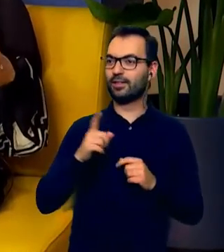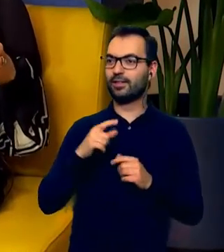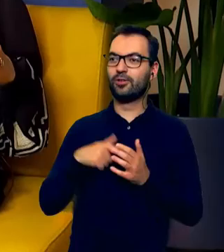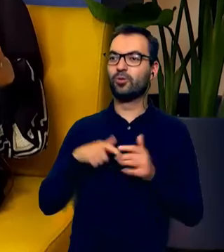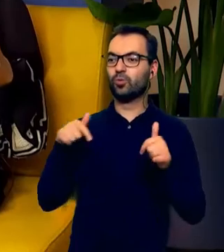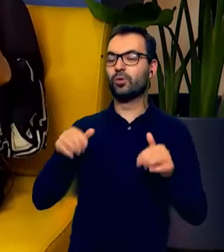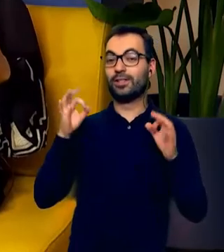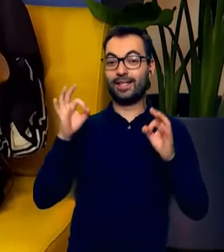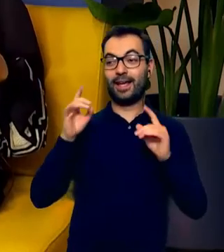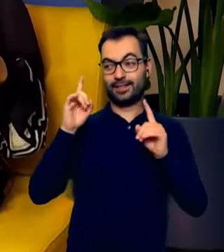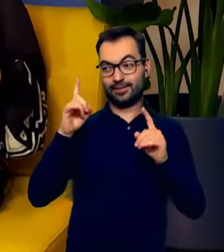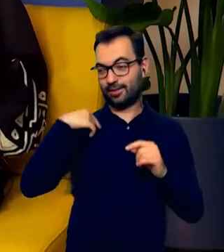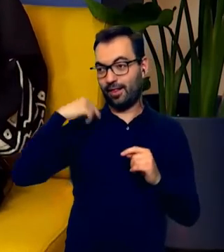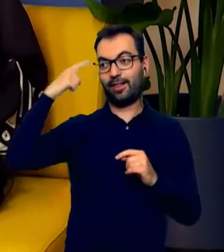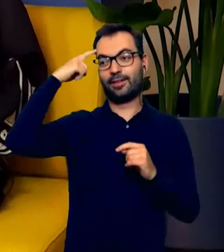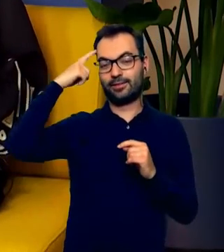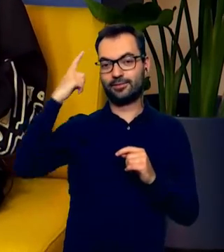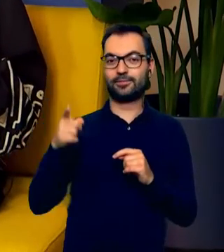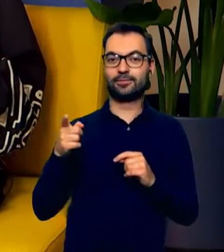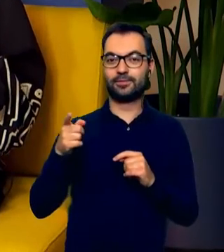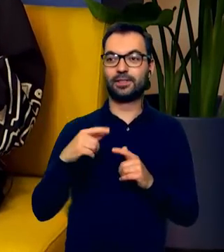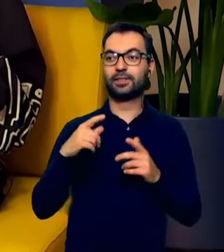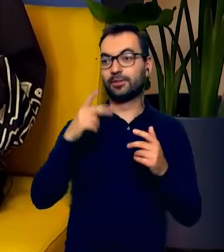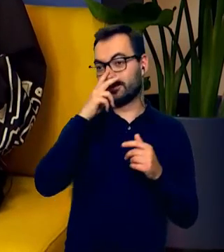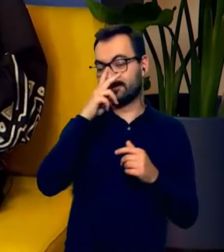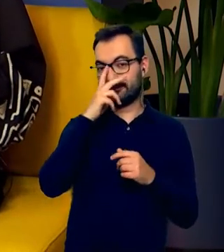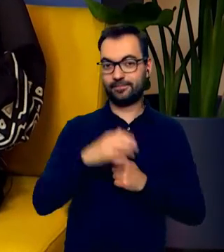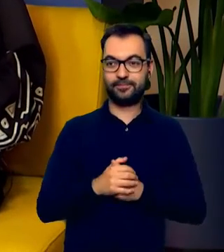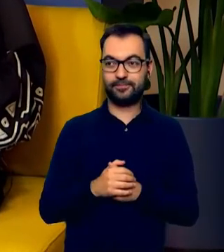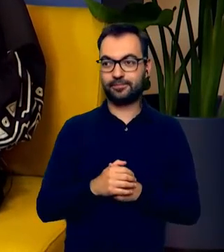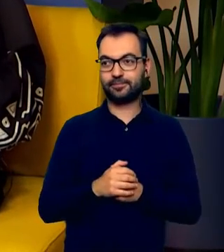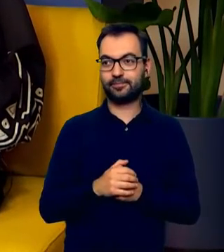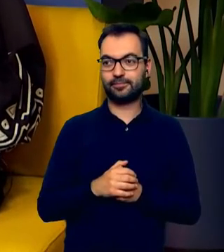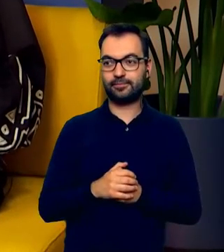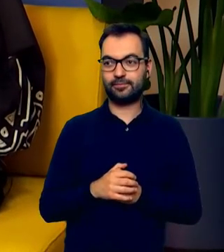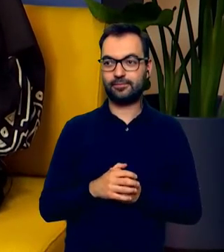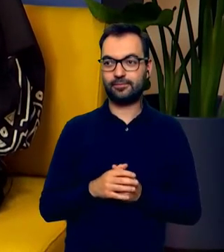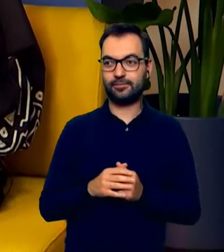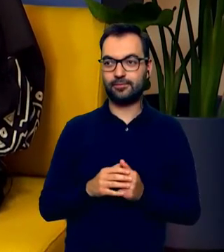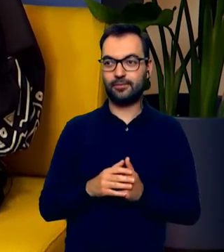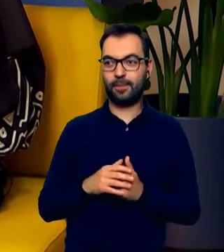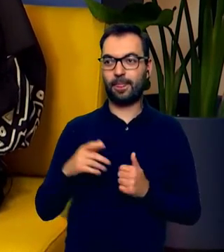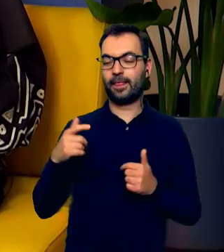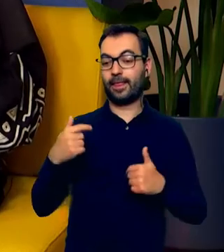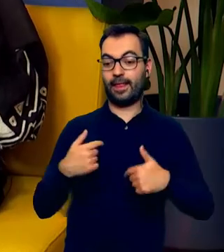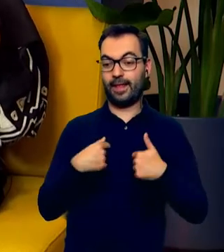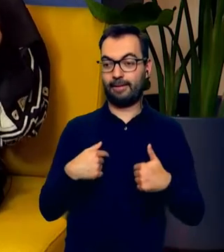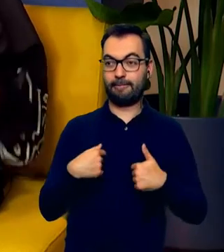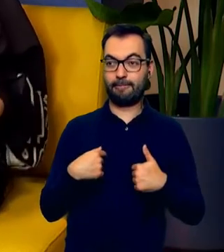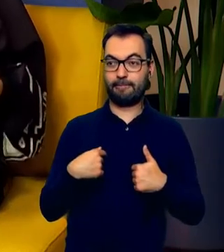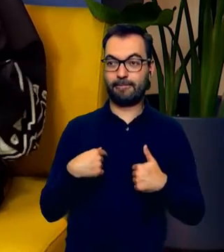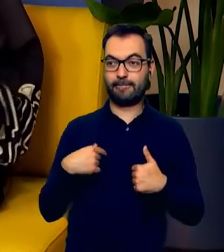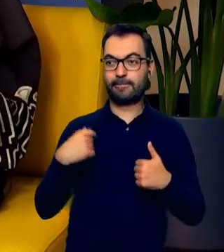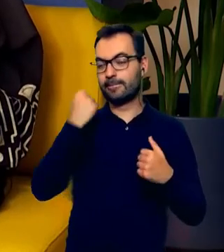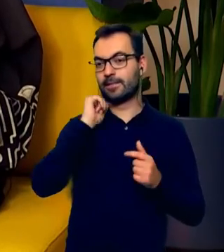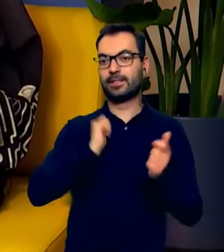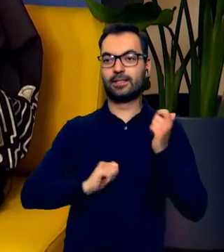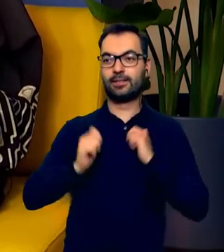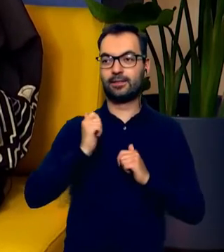bycia tu i teraz. Jeszcze tak mi przyszło do głowy, że słuchajcie, strasznie w ogóle, bo to jest w ogóle to, że ja się najbardziej